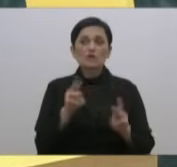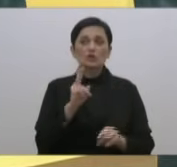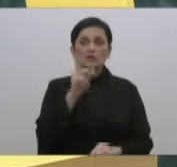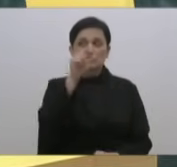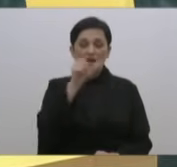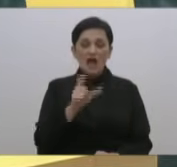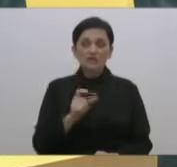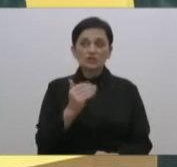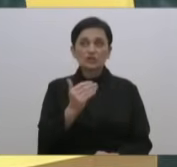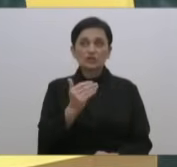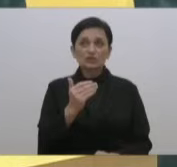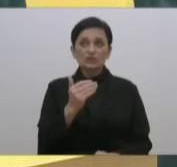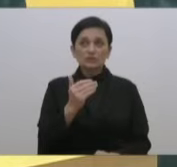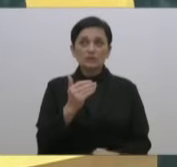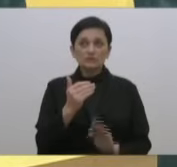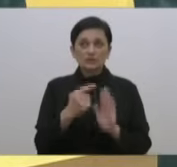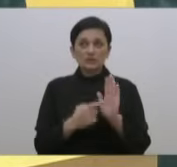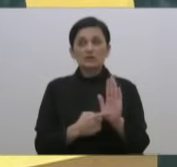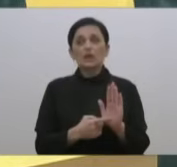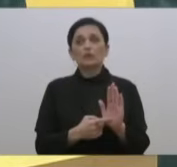პრემიერ-მინისტრობის კანდიდატისა და წარმოდგენილი